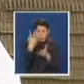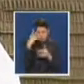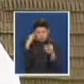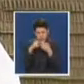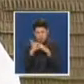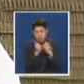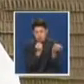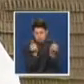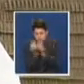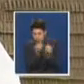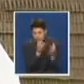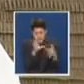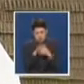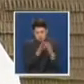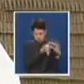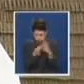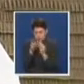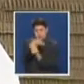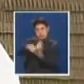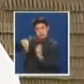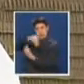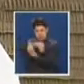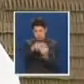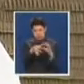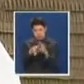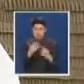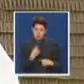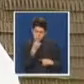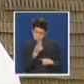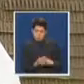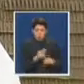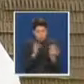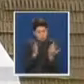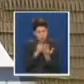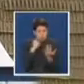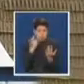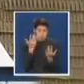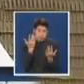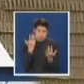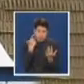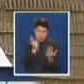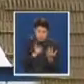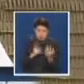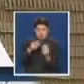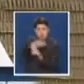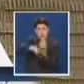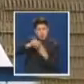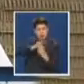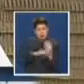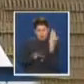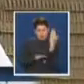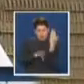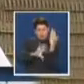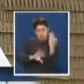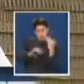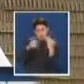กระทบต่อเรื่องของการฟื้นตัวทางเศรษฐกิจนะครับตอนนี้ผมก็เอามาดูว่าเดิมเนี่ยจริงๆเนี่ยเศรษฐกิจเนี่ยดีขึ้นมากว่าที่เราค